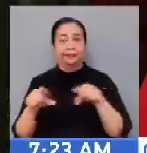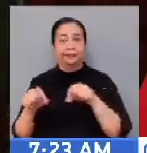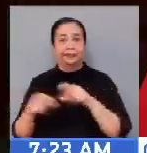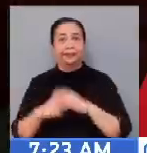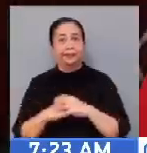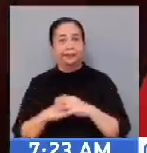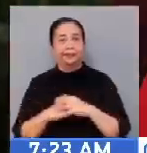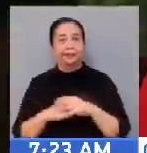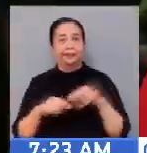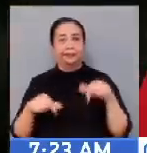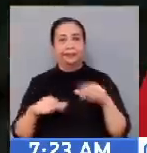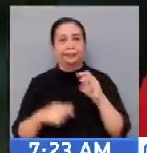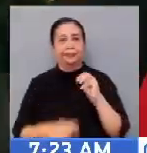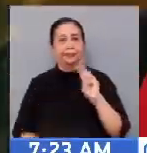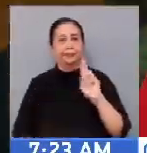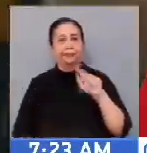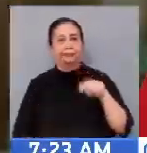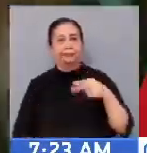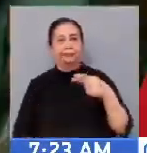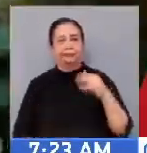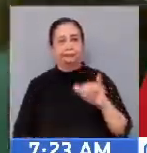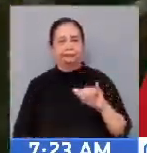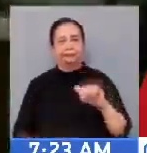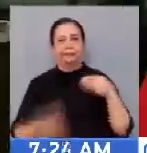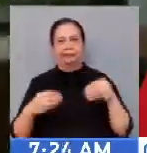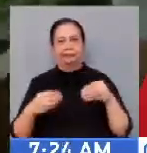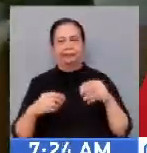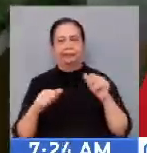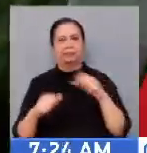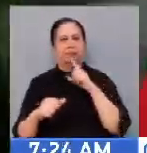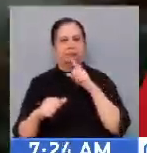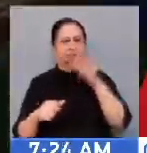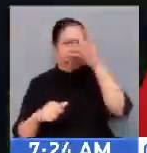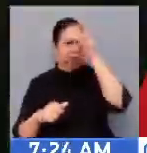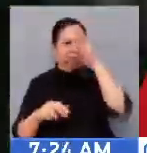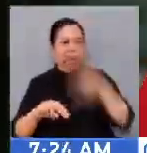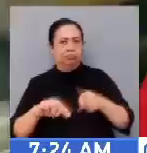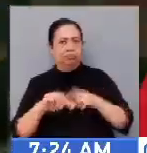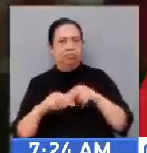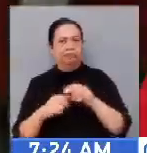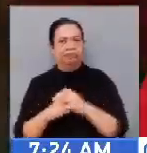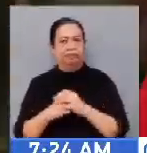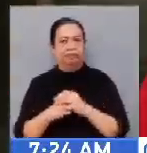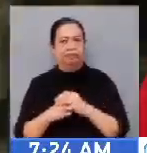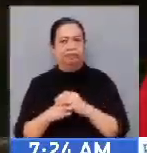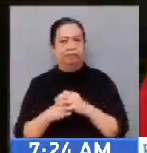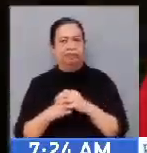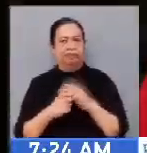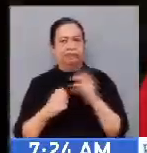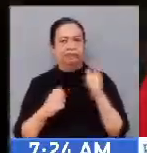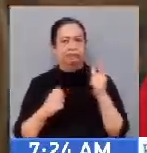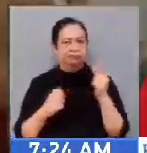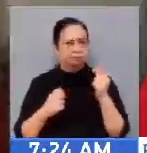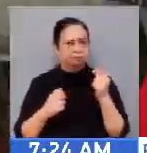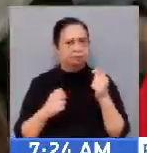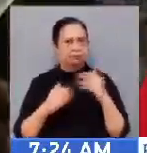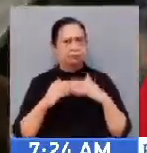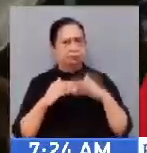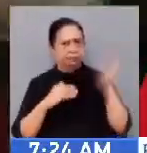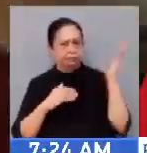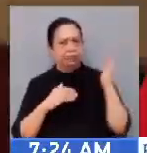Murphy Market. Yun yung presyo ng manok na tumaas nga daw po ng 20 pesos mahigit ang